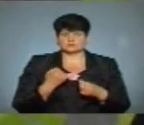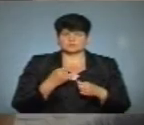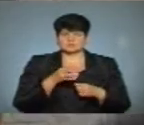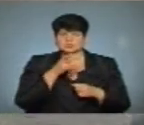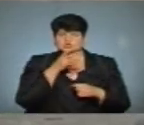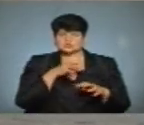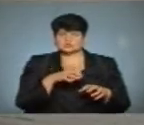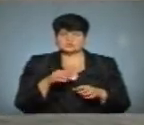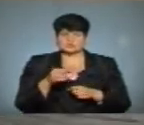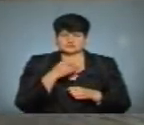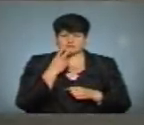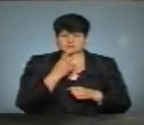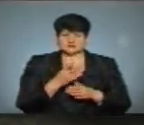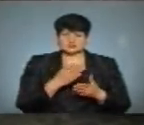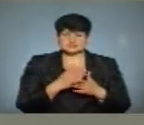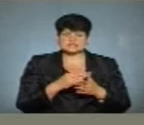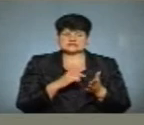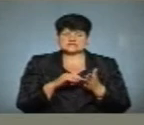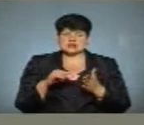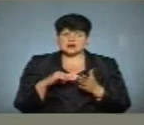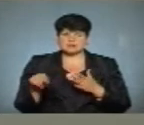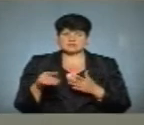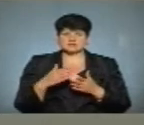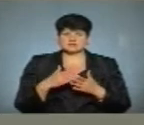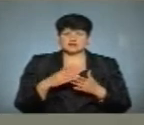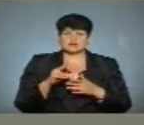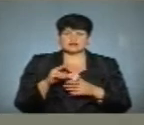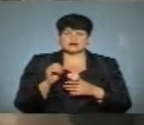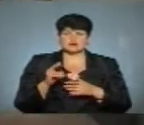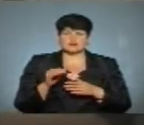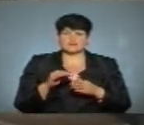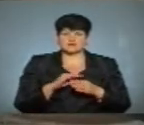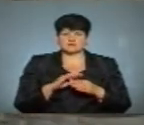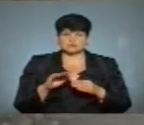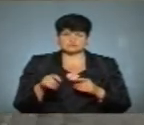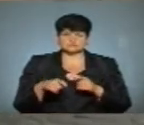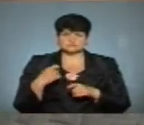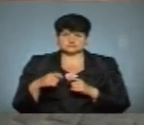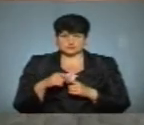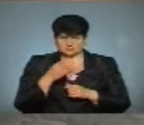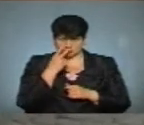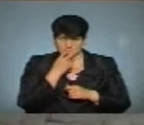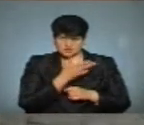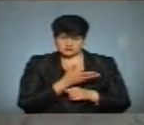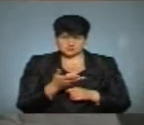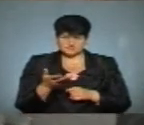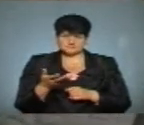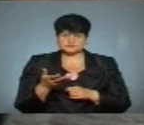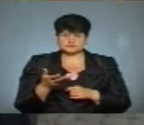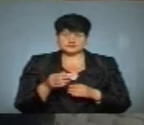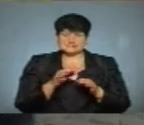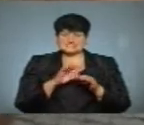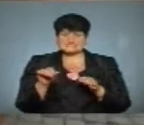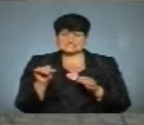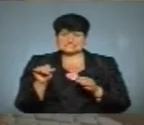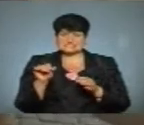автомобіля. Ну, як бачите, є царапинки, також є пошкодження всюди лакофарбового покриття. Бачите, ось тут є і так по бампері. Царапини є на